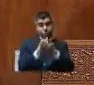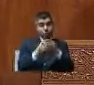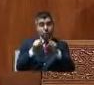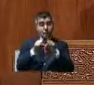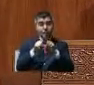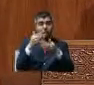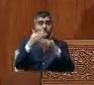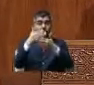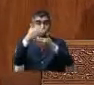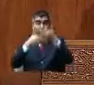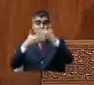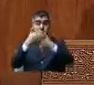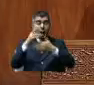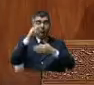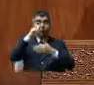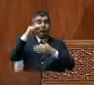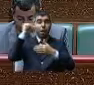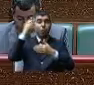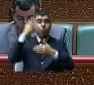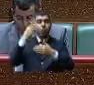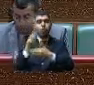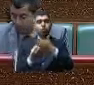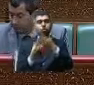مركز استشفائي جامعي بجهة العيون الساقية الحمراء،